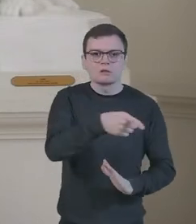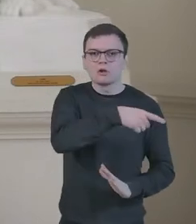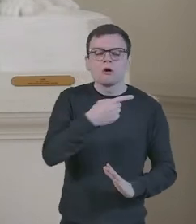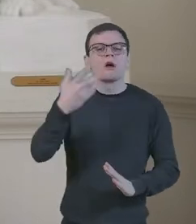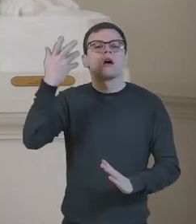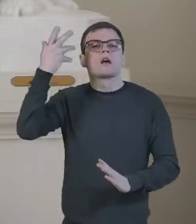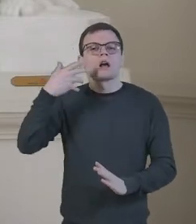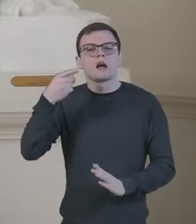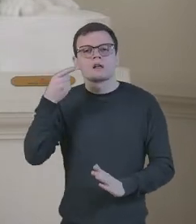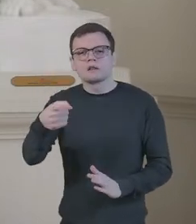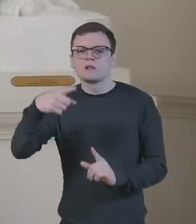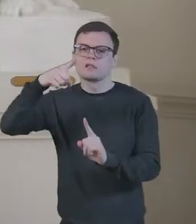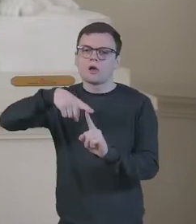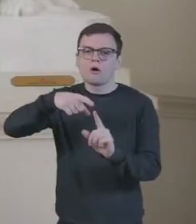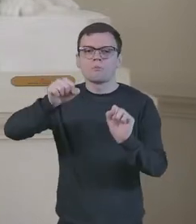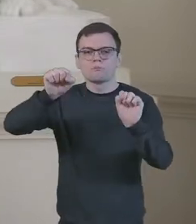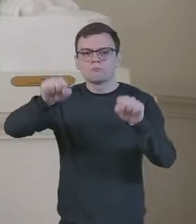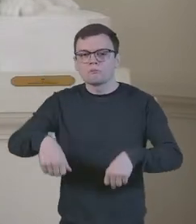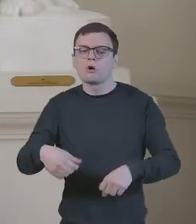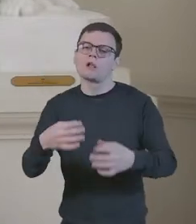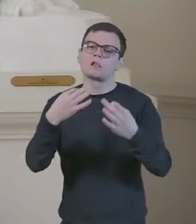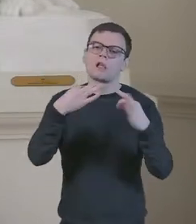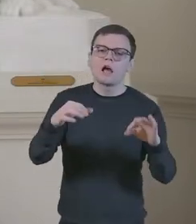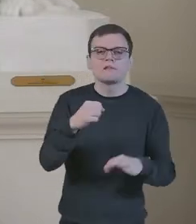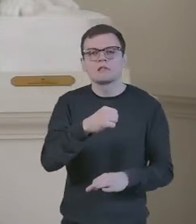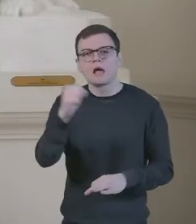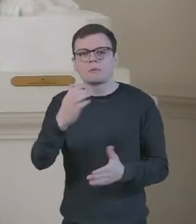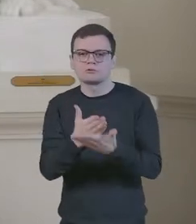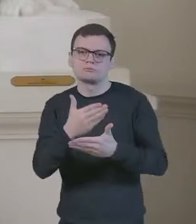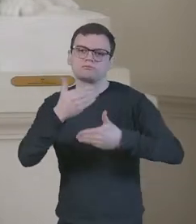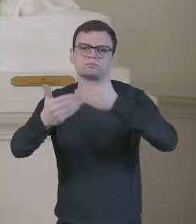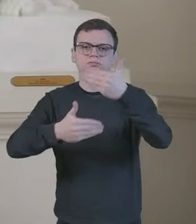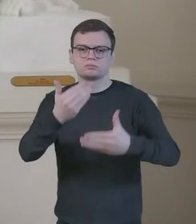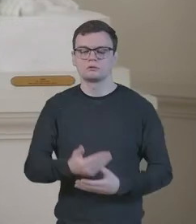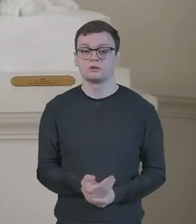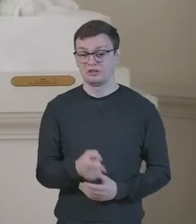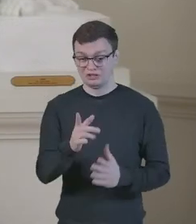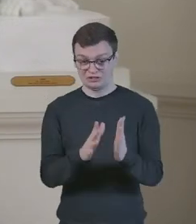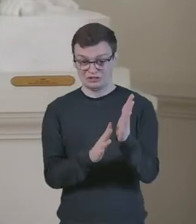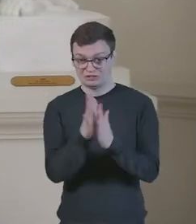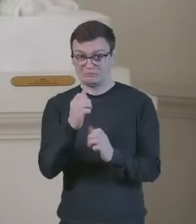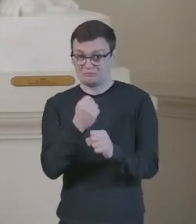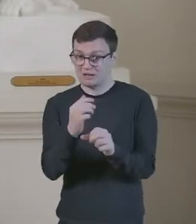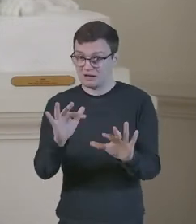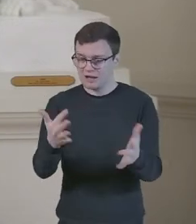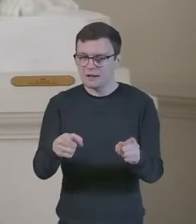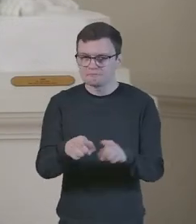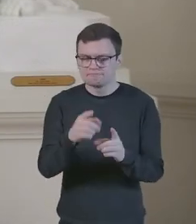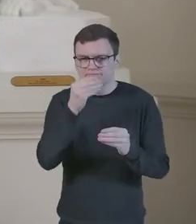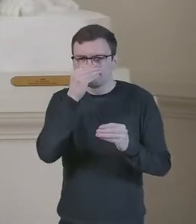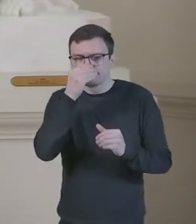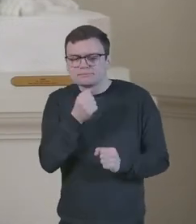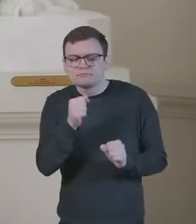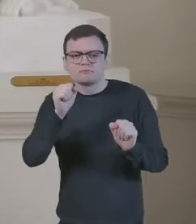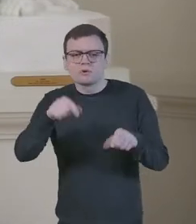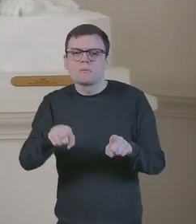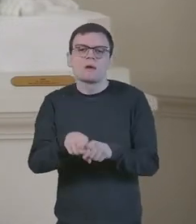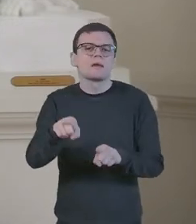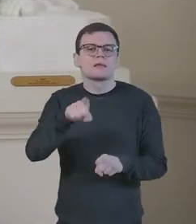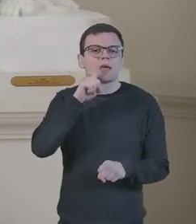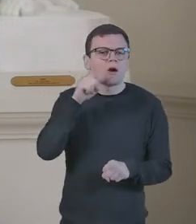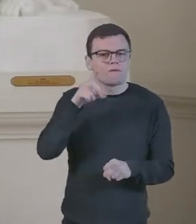yra suteikiama galimybė siekti demokratijos ir nepriklausomybės. Jūsų pažanga yra mums didelis